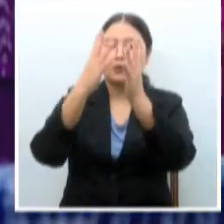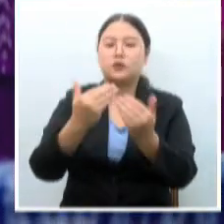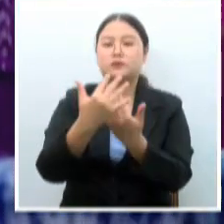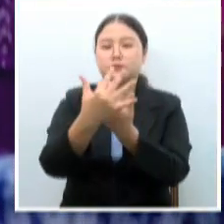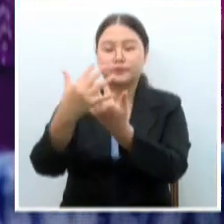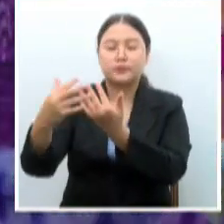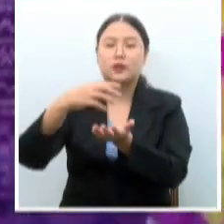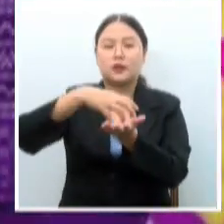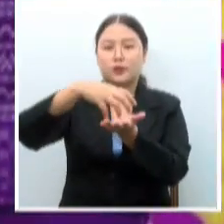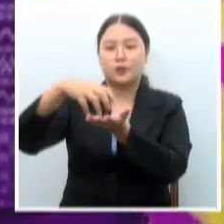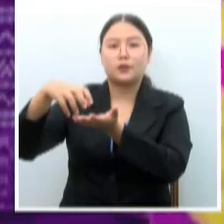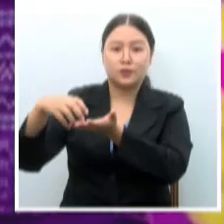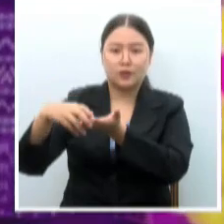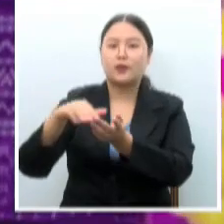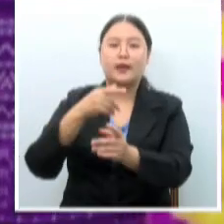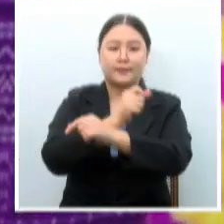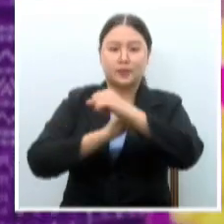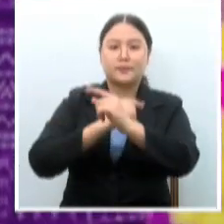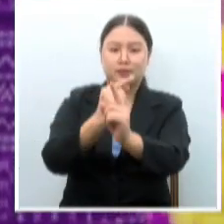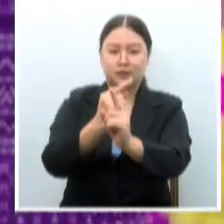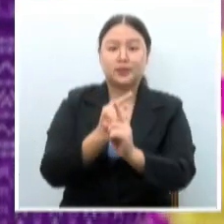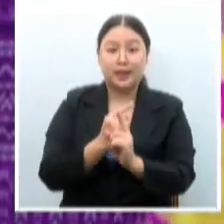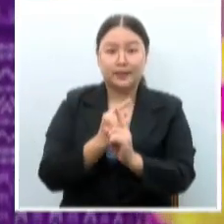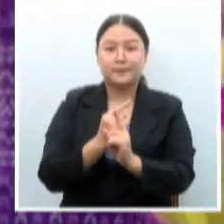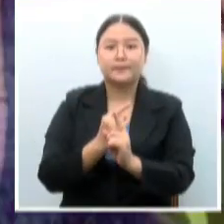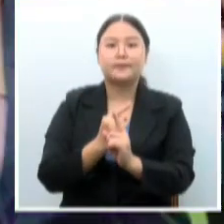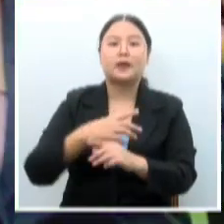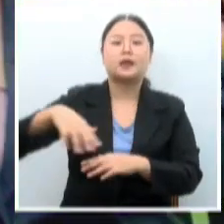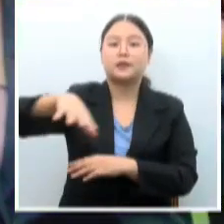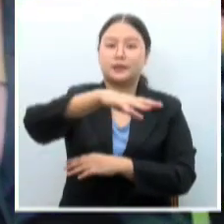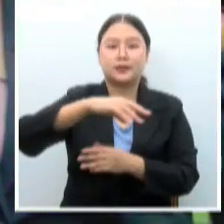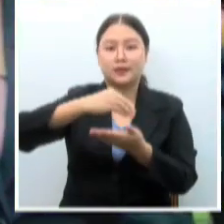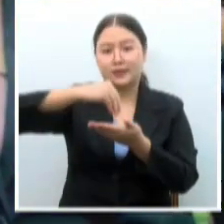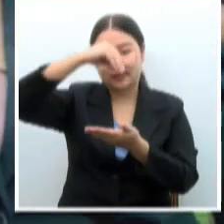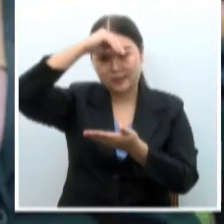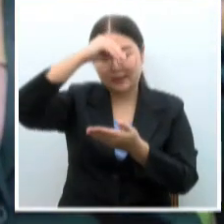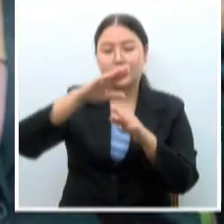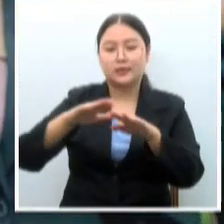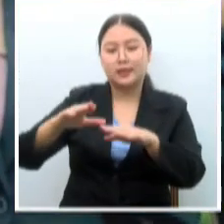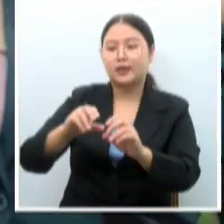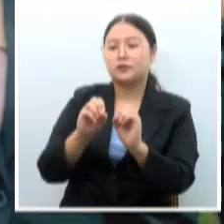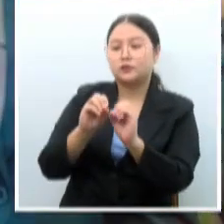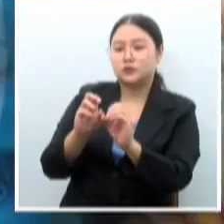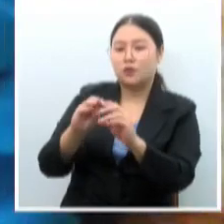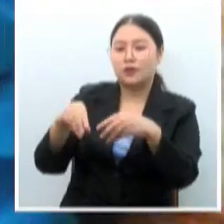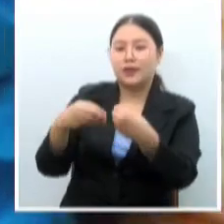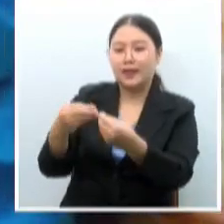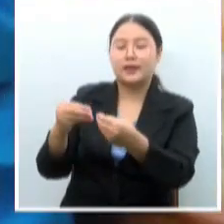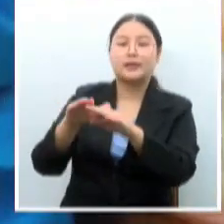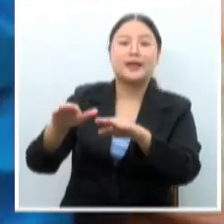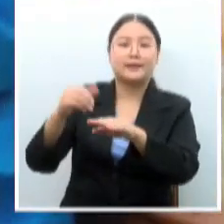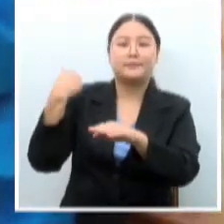ราบและถือปฏิบัติและขอให้ทุกท่านได้เรียนรู้และสอนให้เด็กสารคามมี3อย่าง